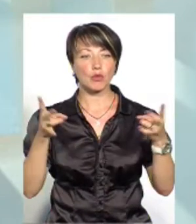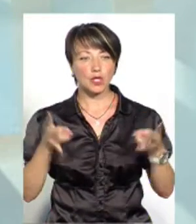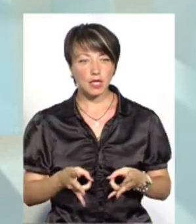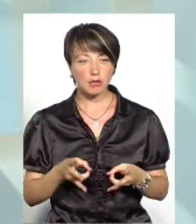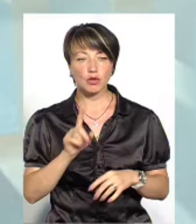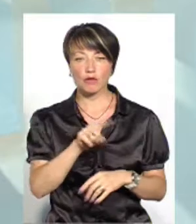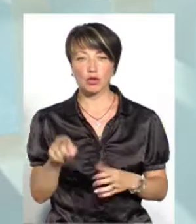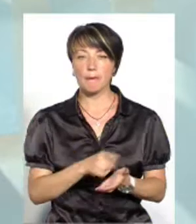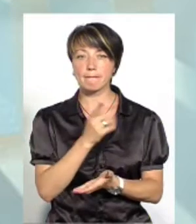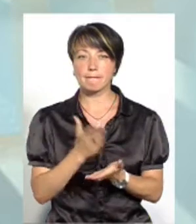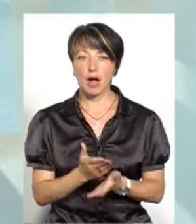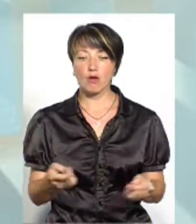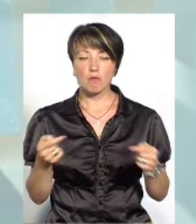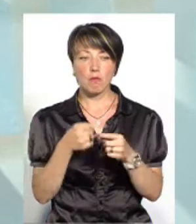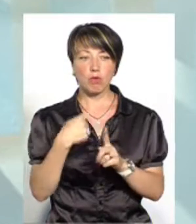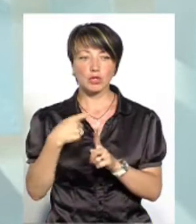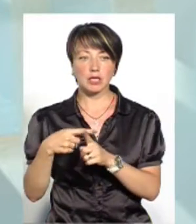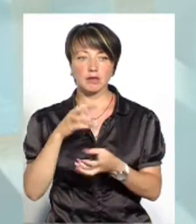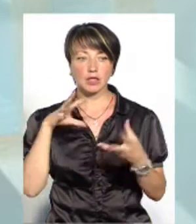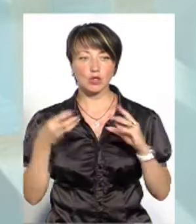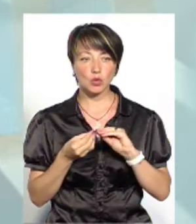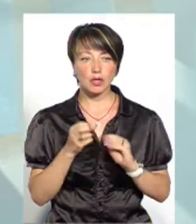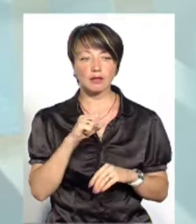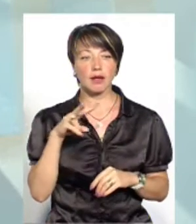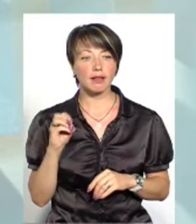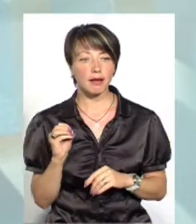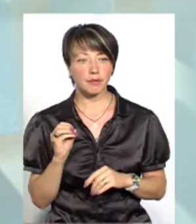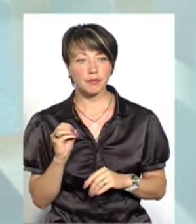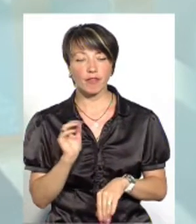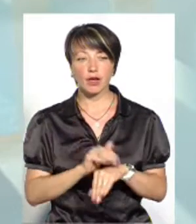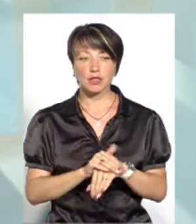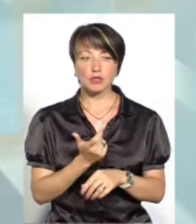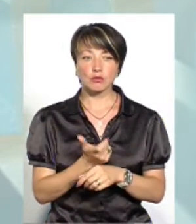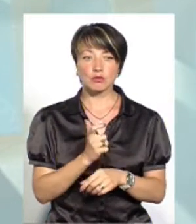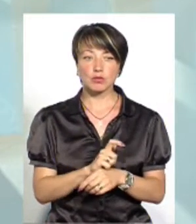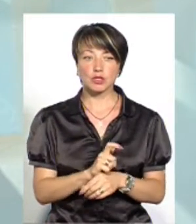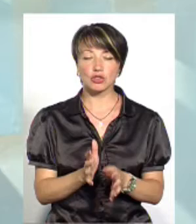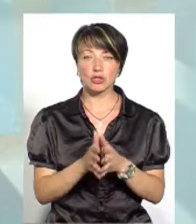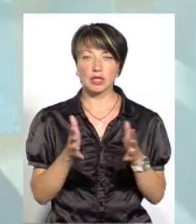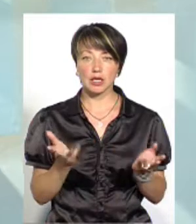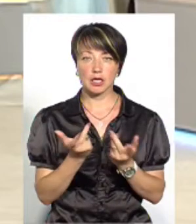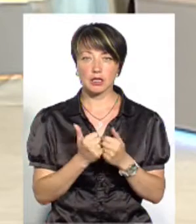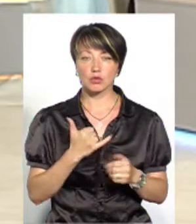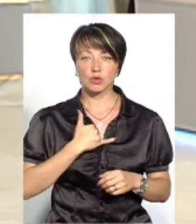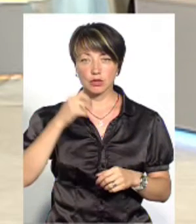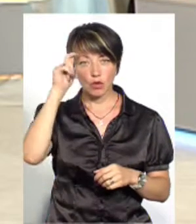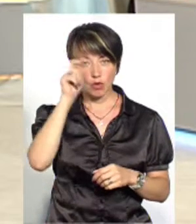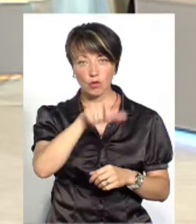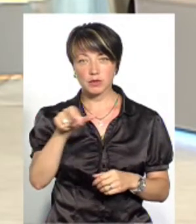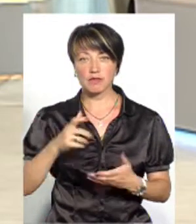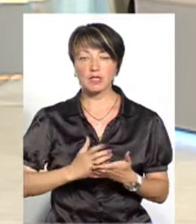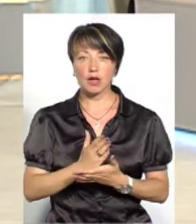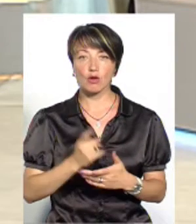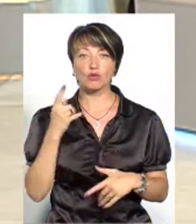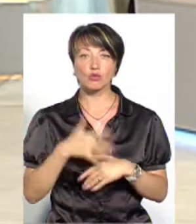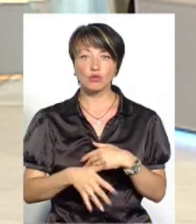і вони мають певний позитивний результат. Але фактично більша кількість нас хлопців, ветеранів,